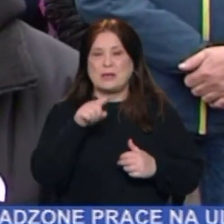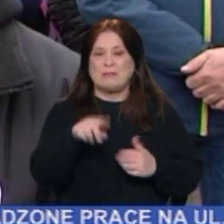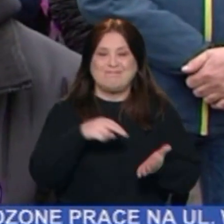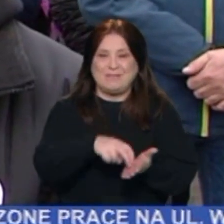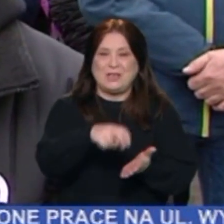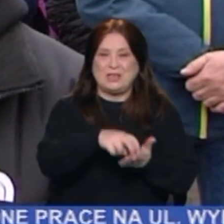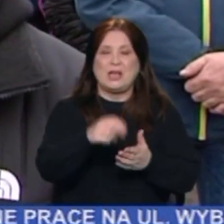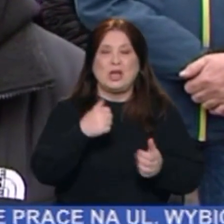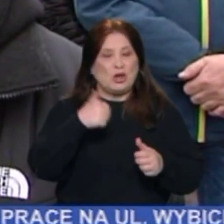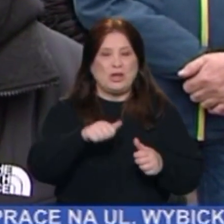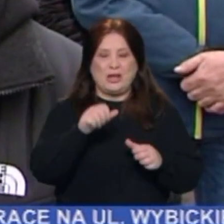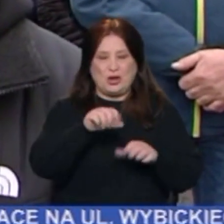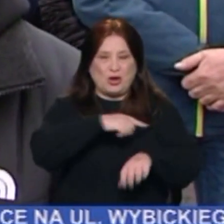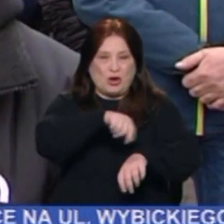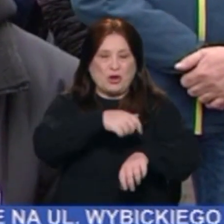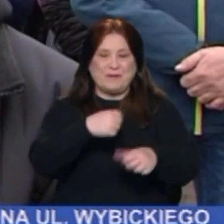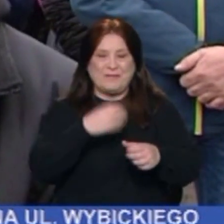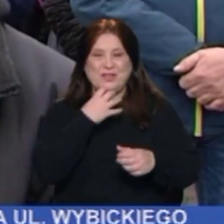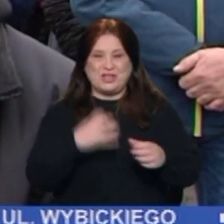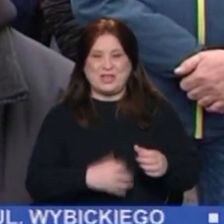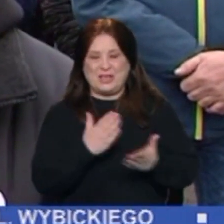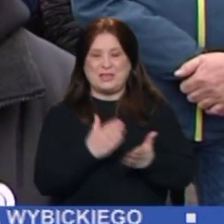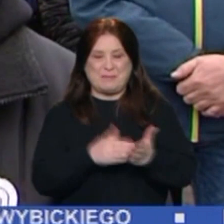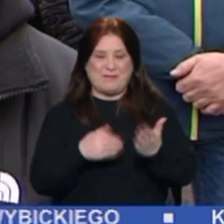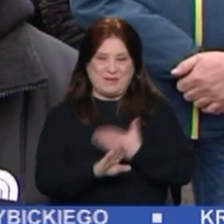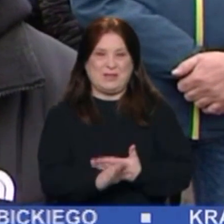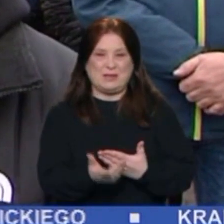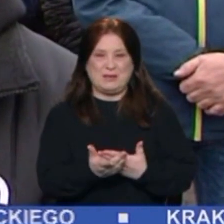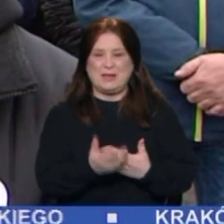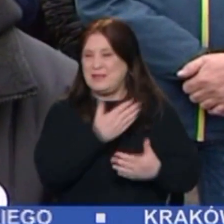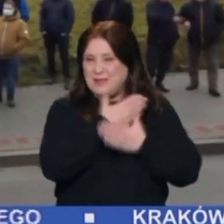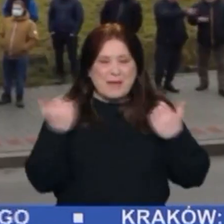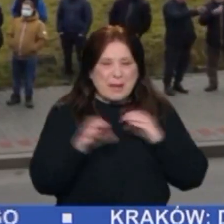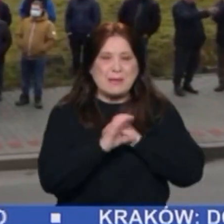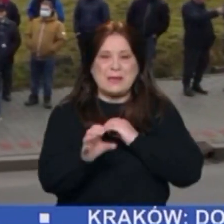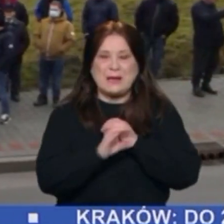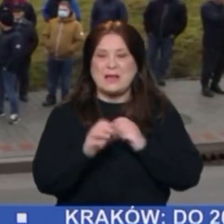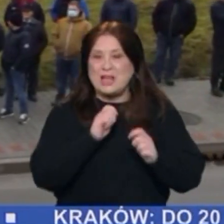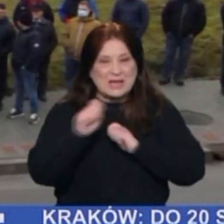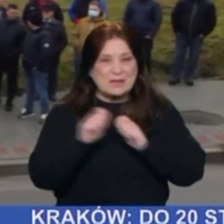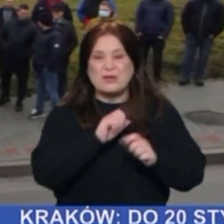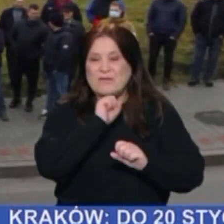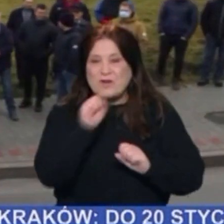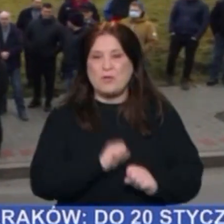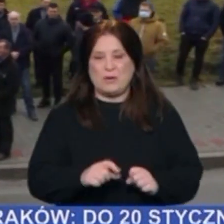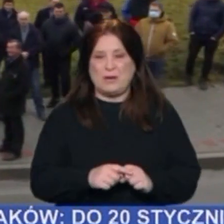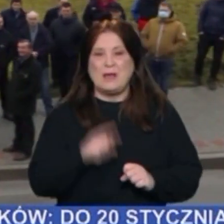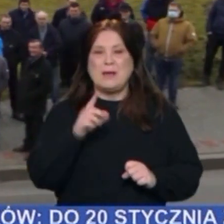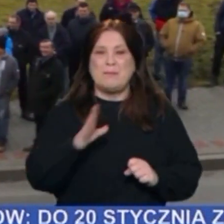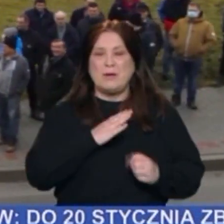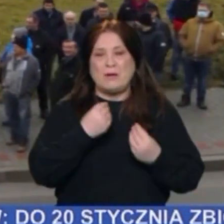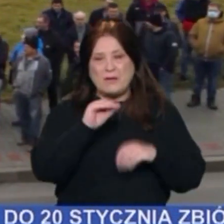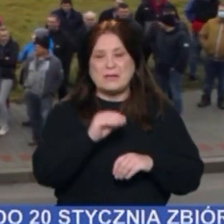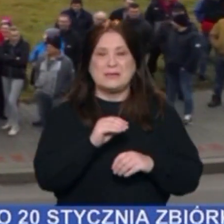nogach, godzinę wcześniej trzeba było wyjść i w ogóle zostaliśmy bez transportu żadnego. Takich gorzkich słów było więcej.